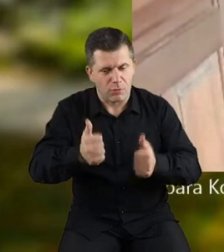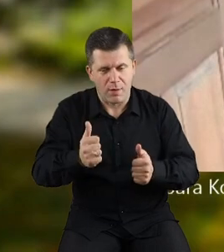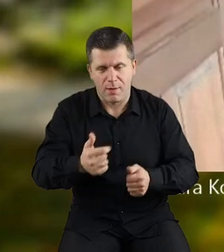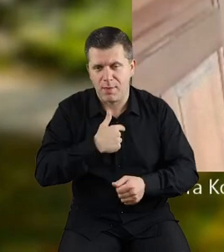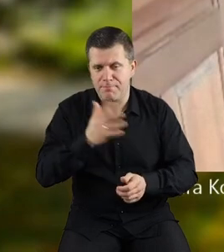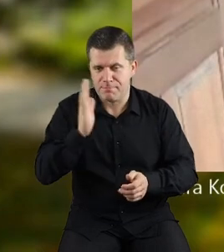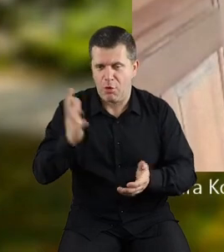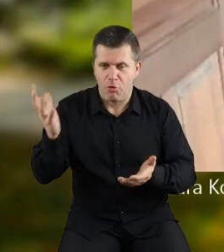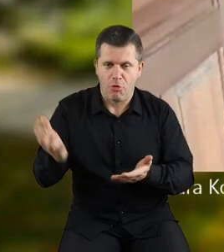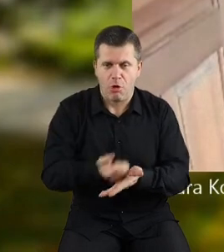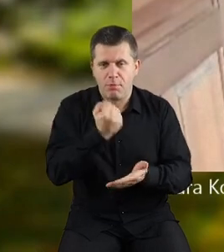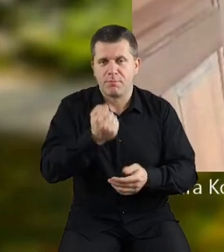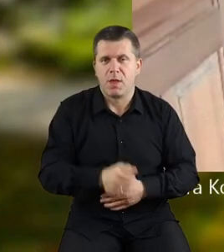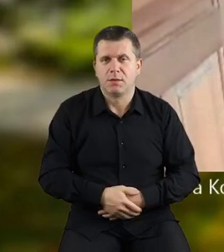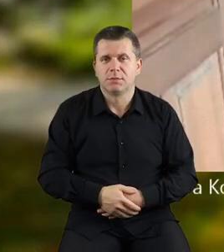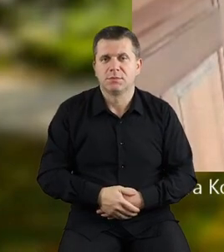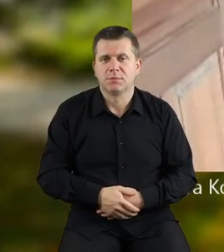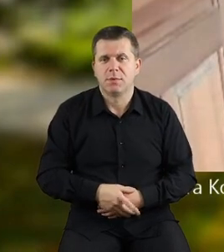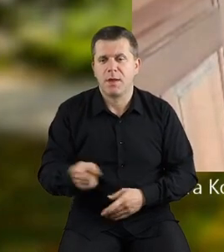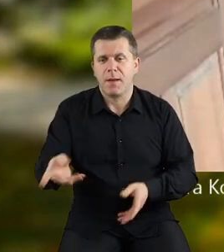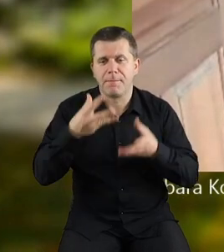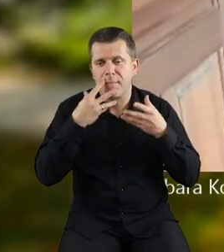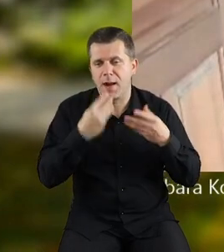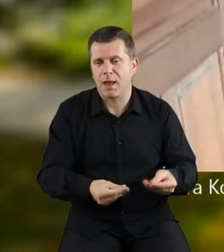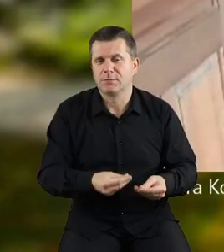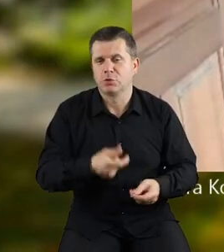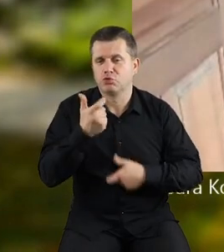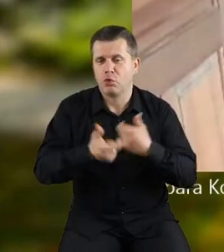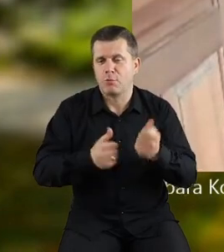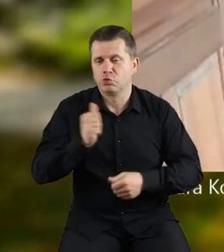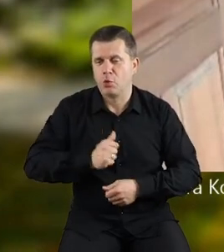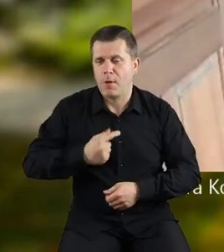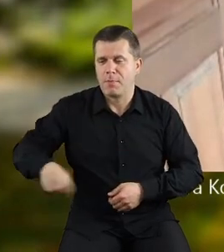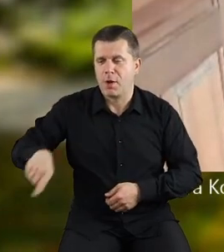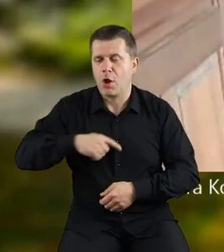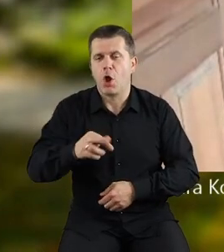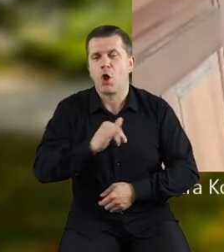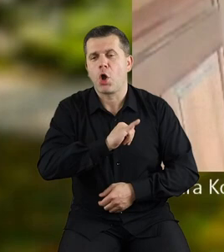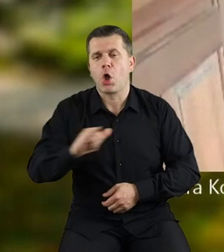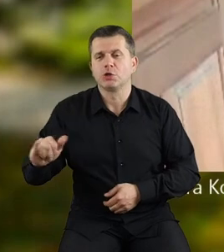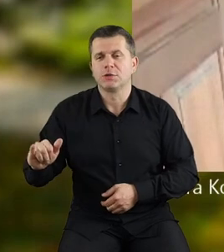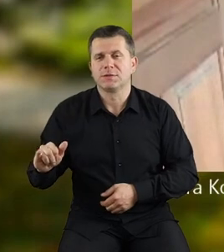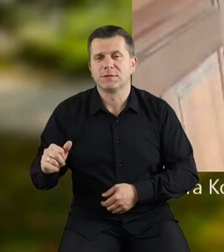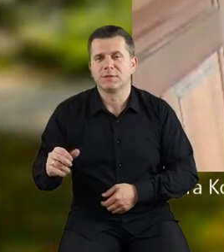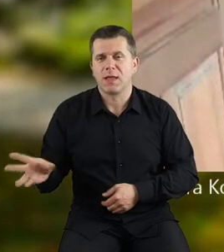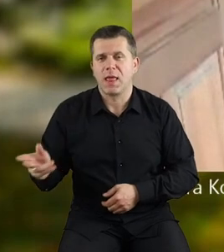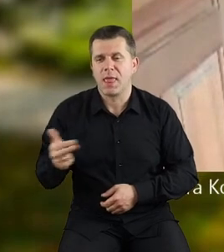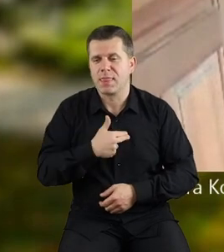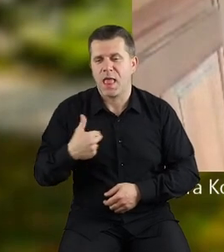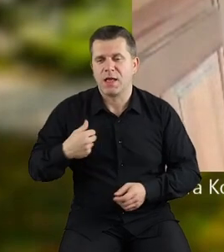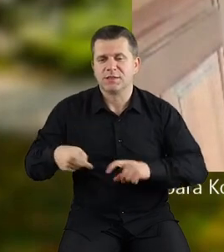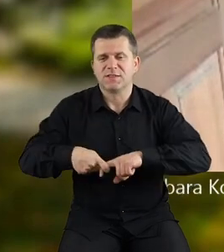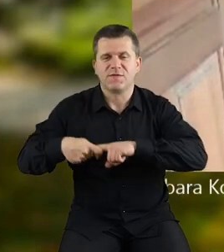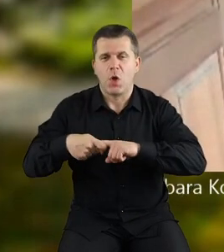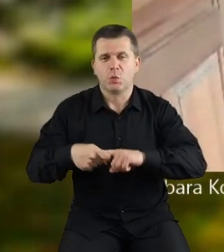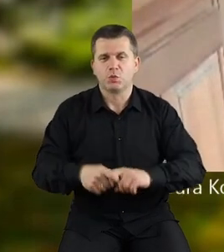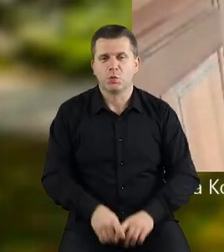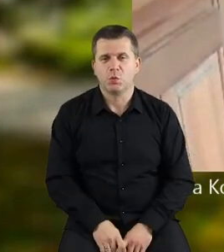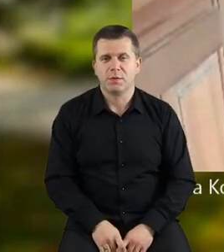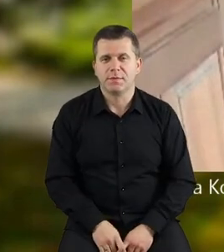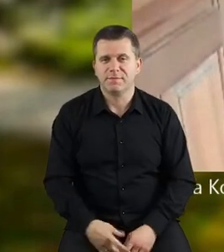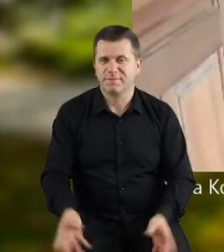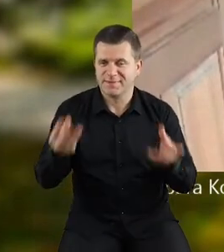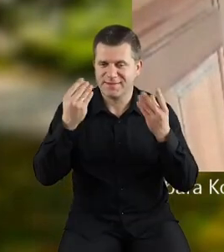już na nas, odbierzemy go, bo to jest prezent, który zrobiliśmy sobie na rocznicę naszego